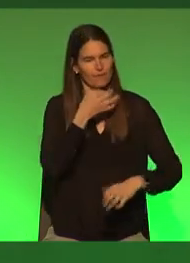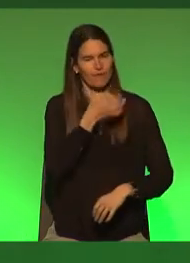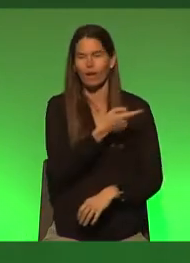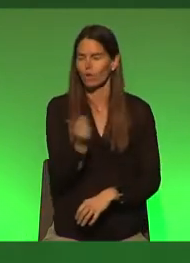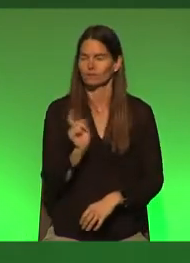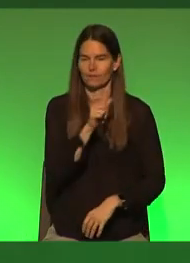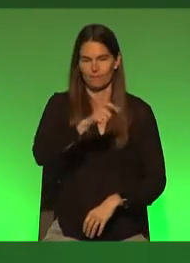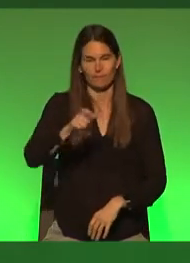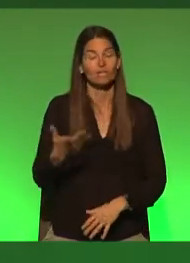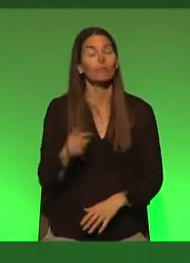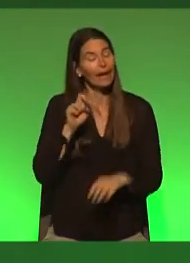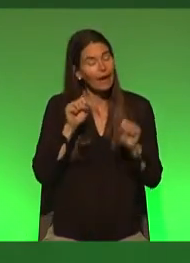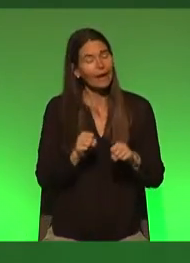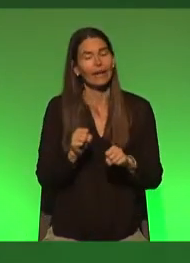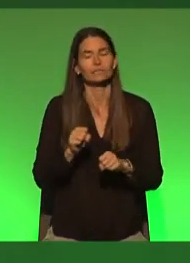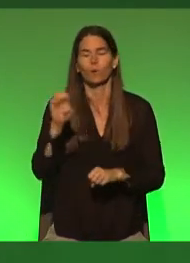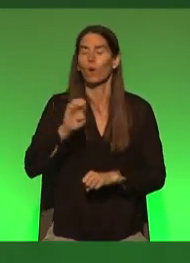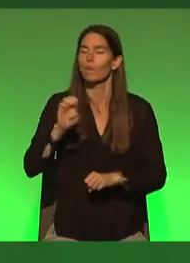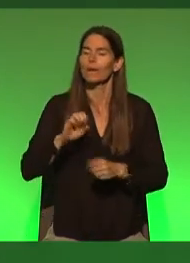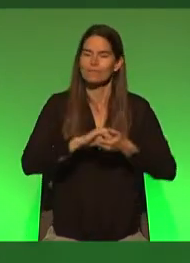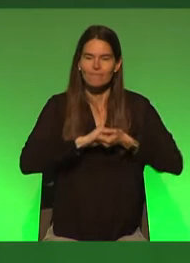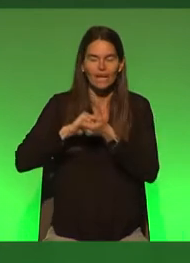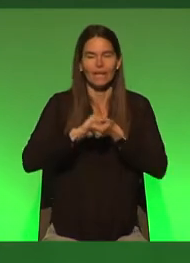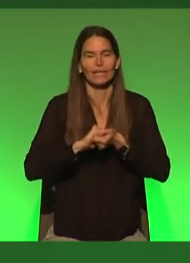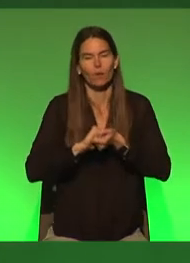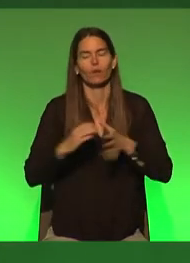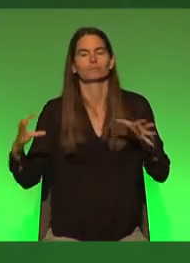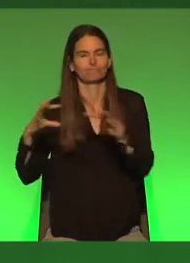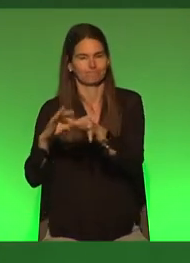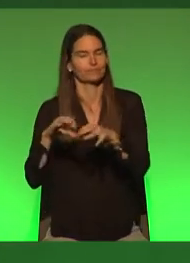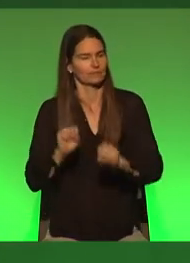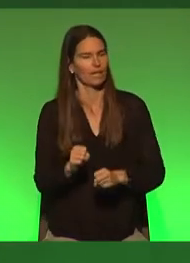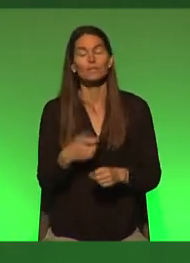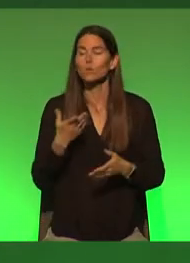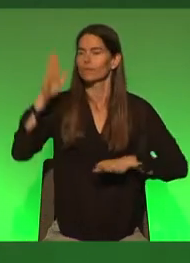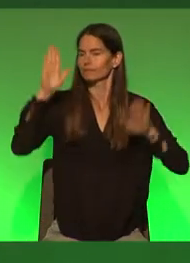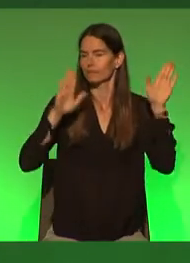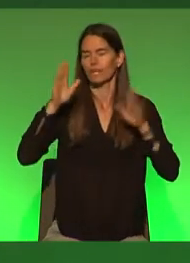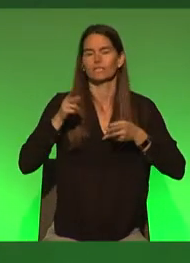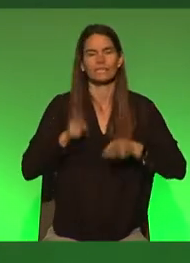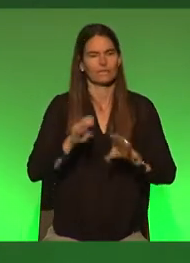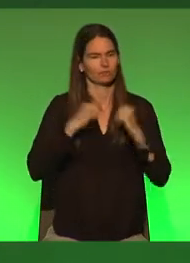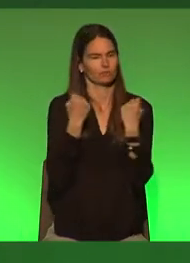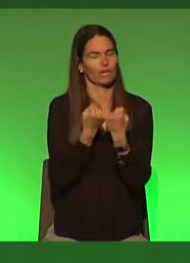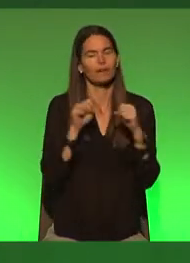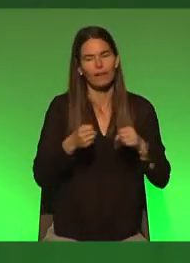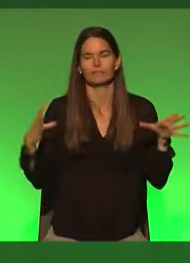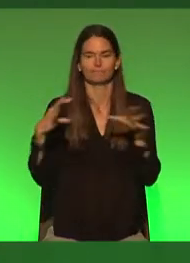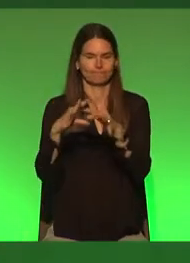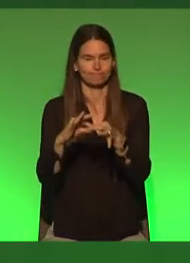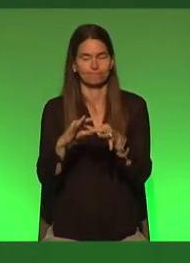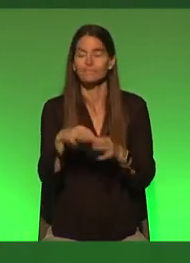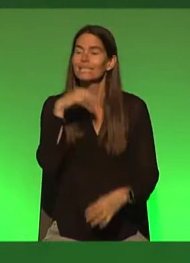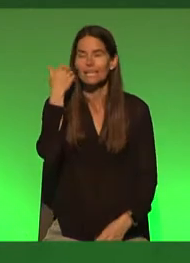das aber auch anwenden auf die europäische Einigung. Man kann das anwenden auf unseren demokratischen Rechtsstaat. Liebe Freundinnen und Freunde,